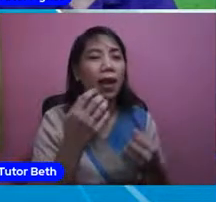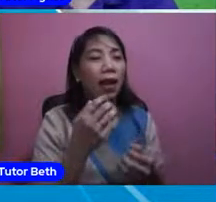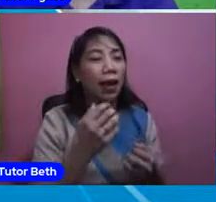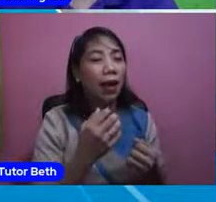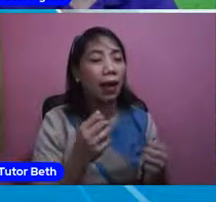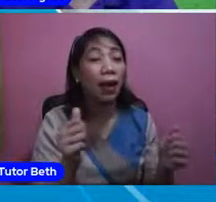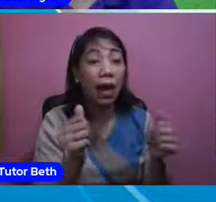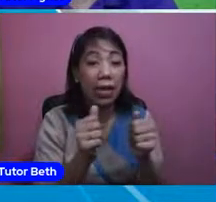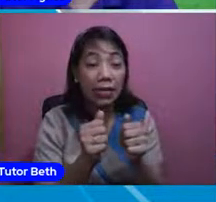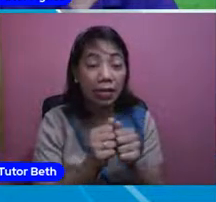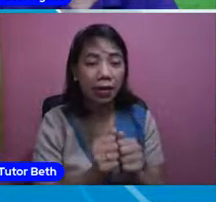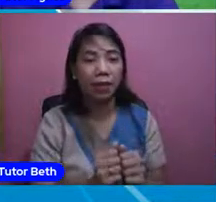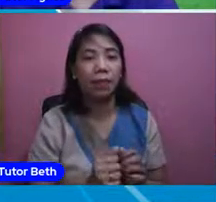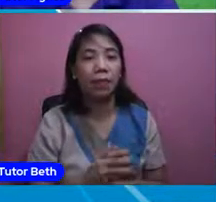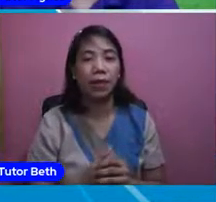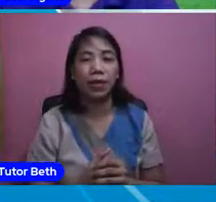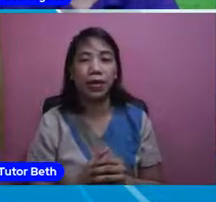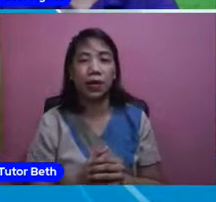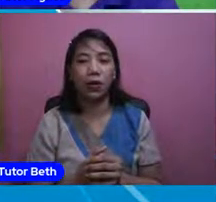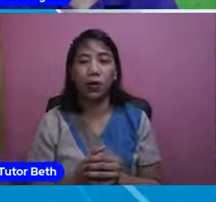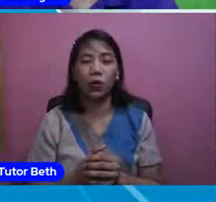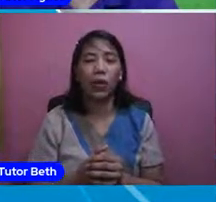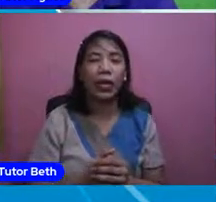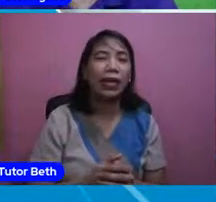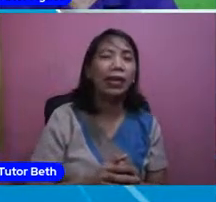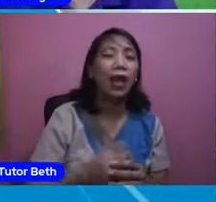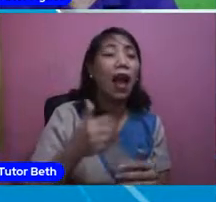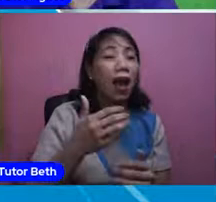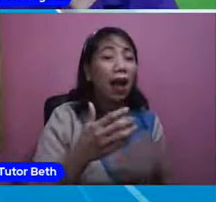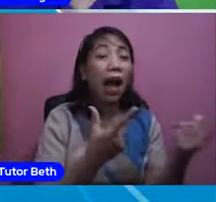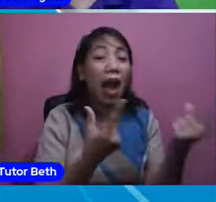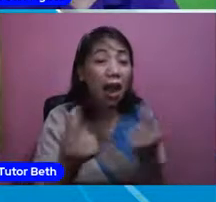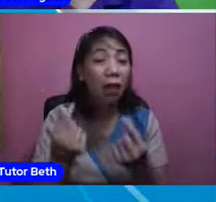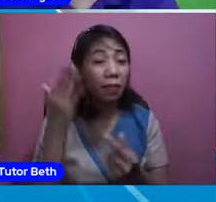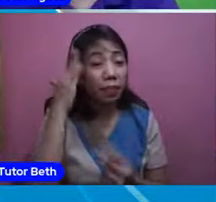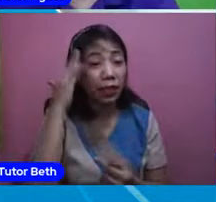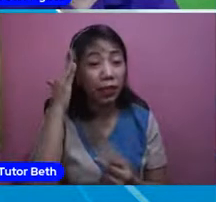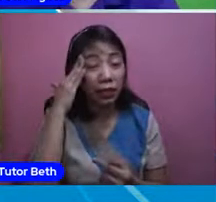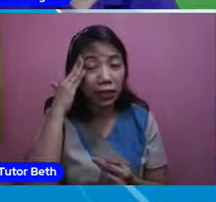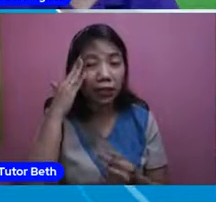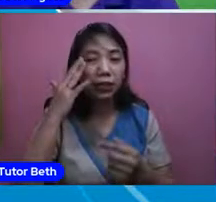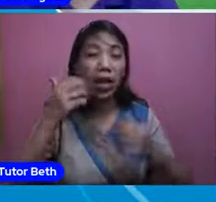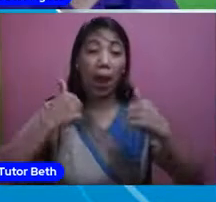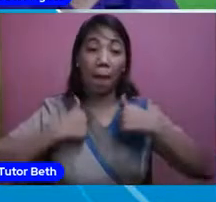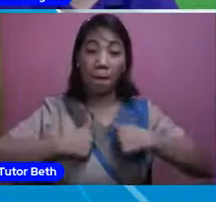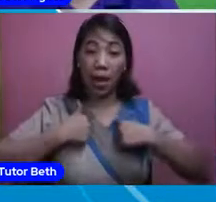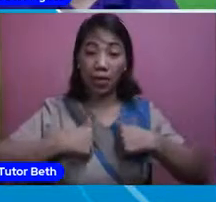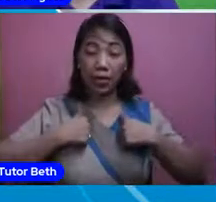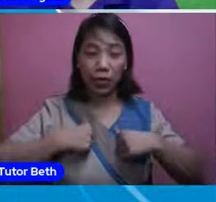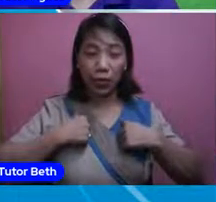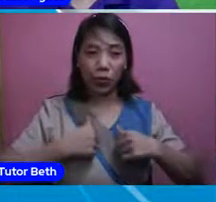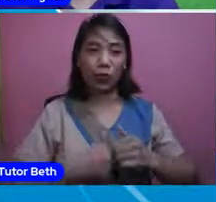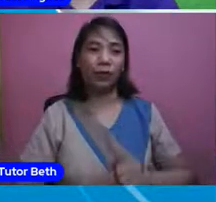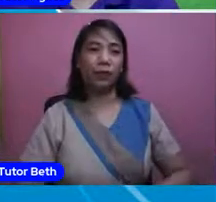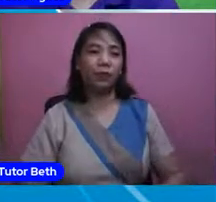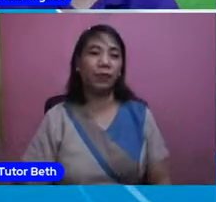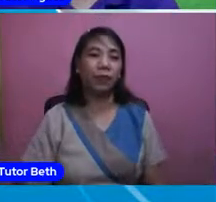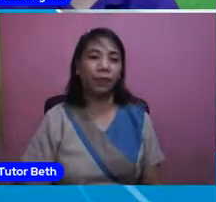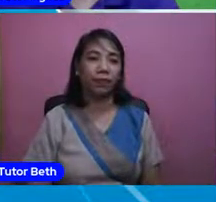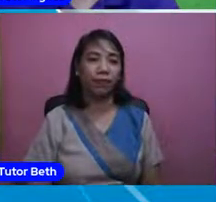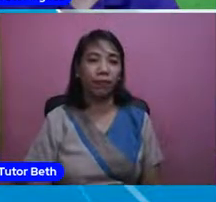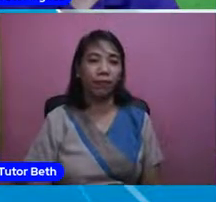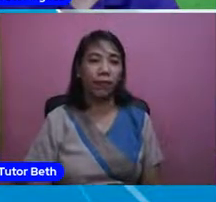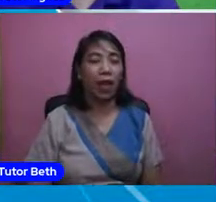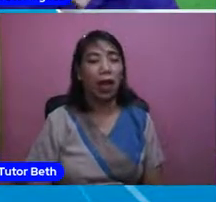kaya niya nang maligo, kaya niya na rin kumain. At sabi ni Lorisa, kaya niya